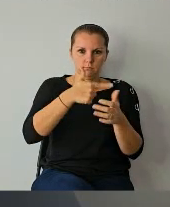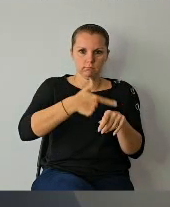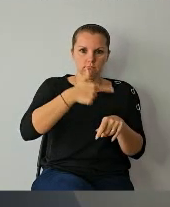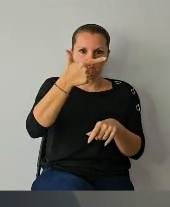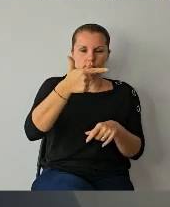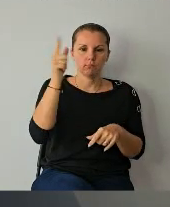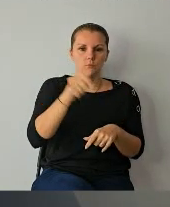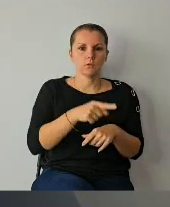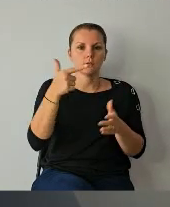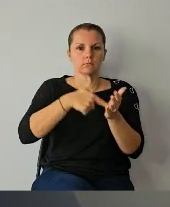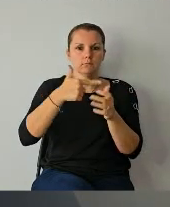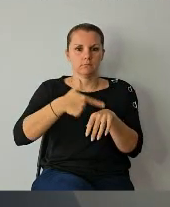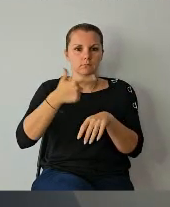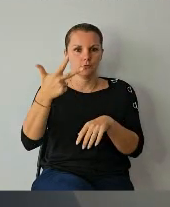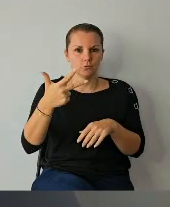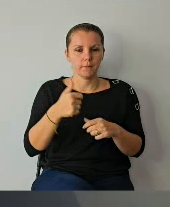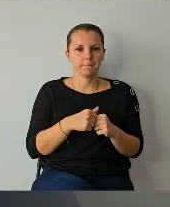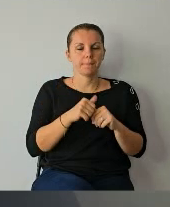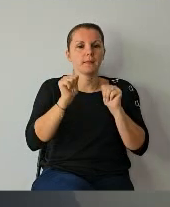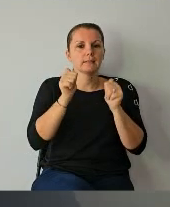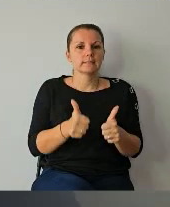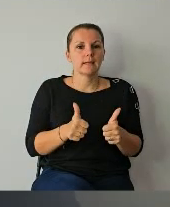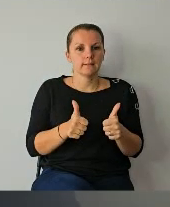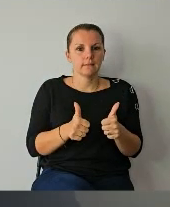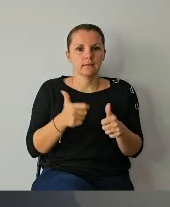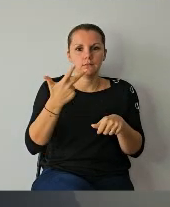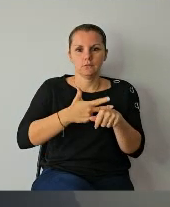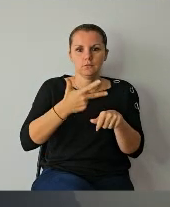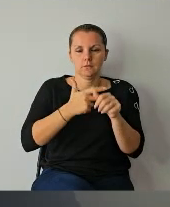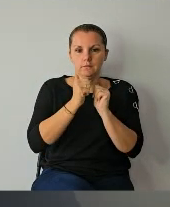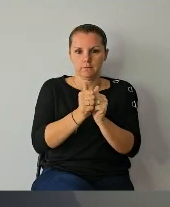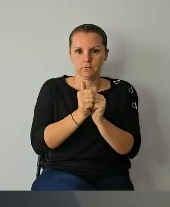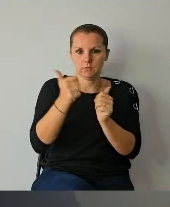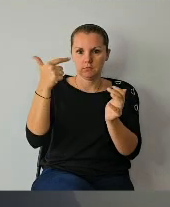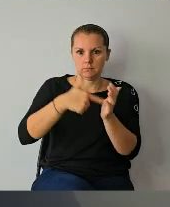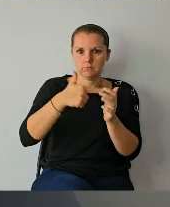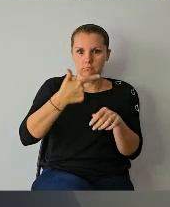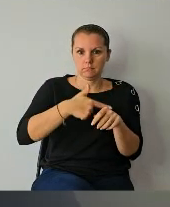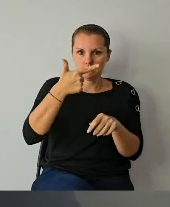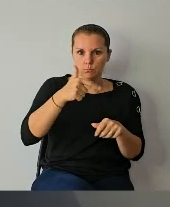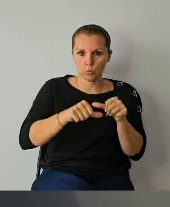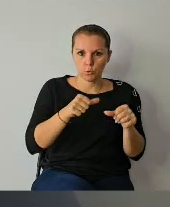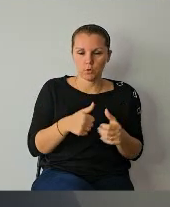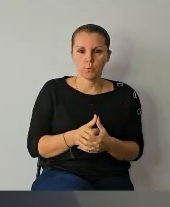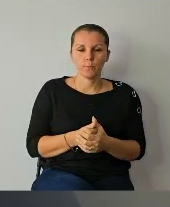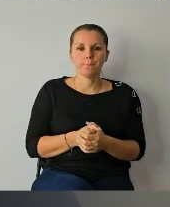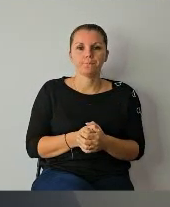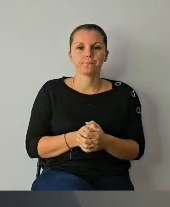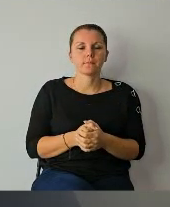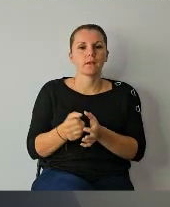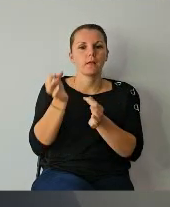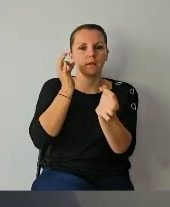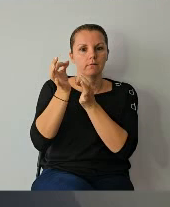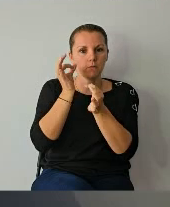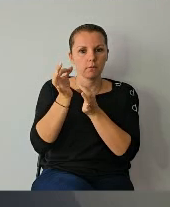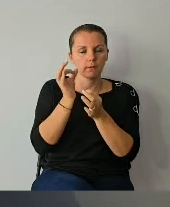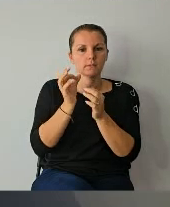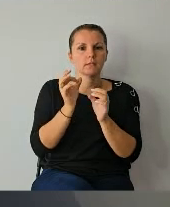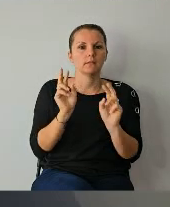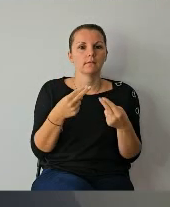na 2023, stan na 30 września 2022 roku. Informacje dane z